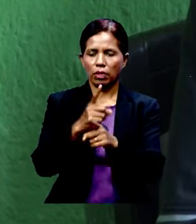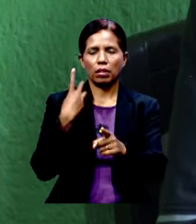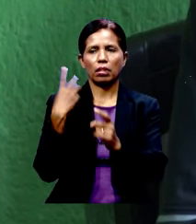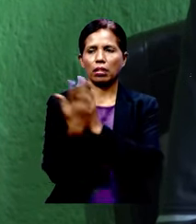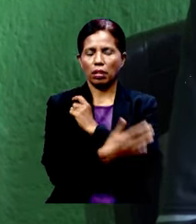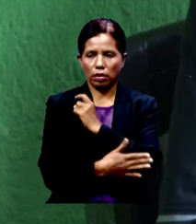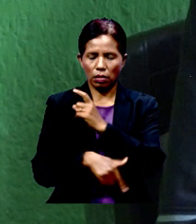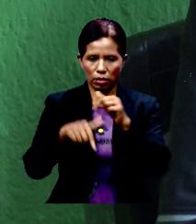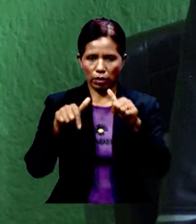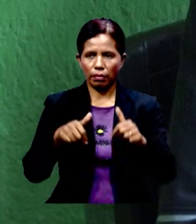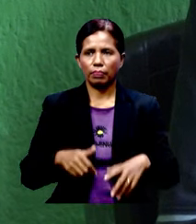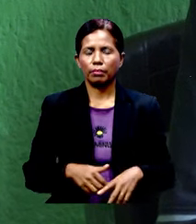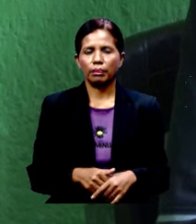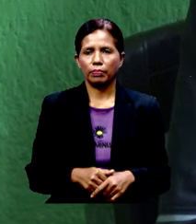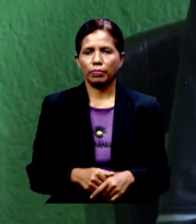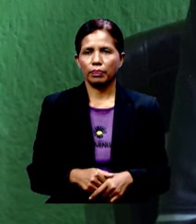do vene também.